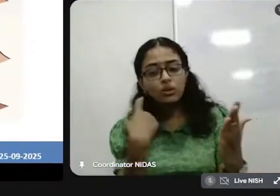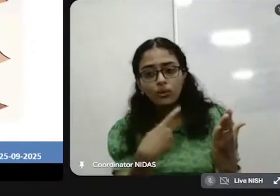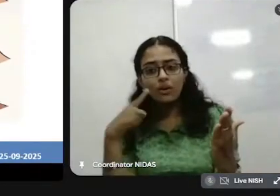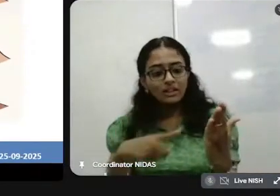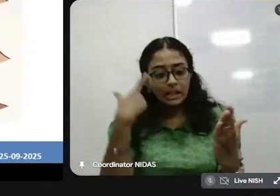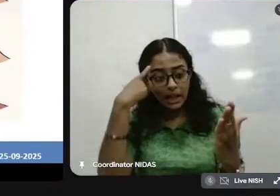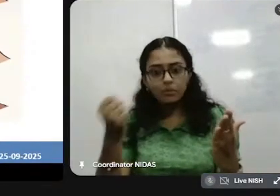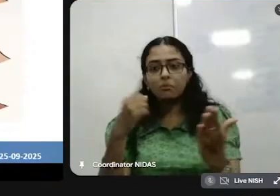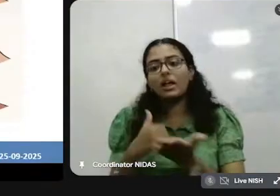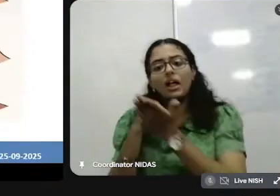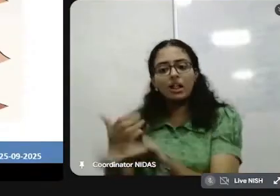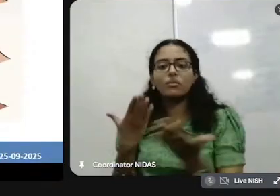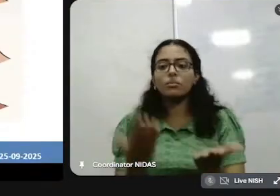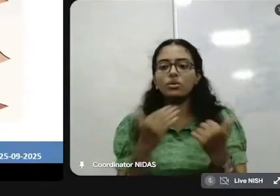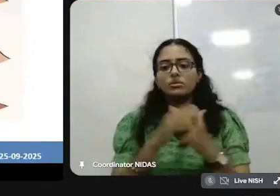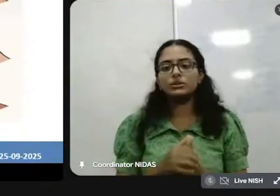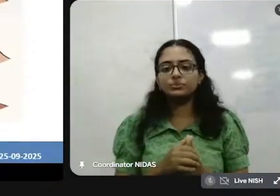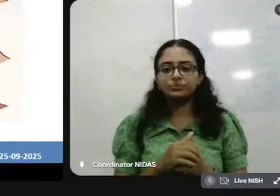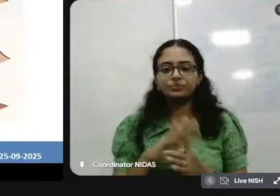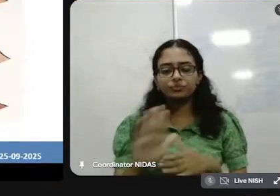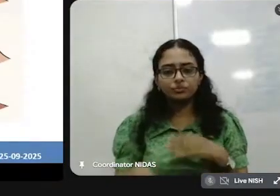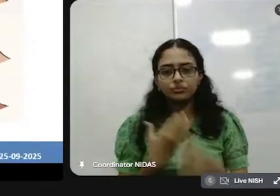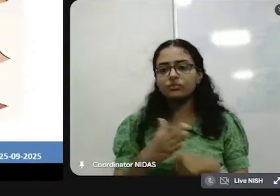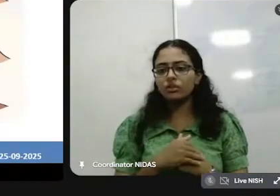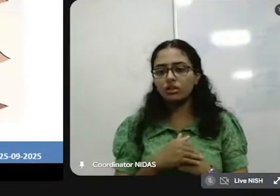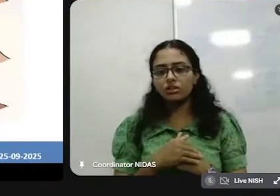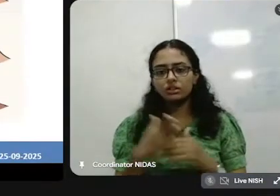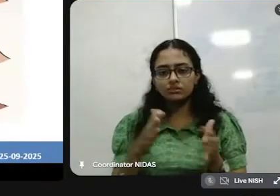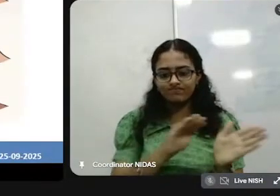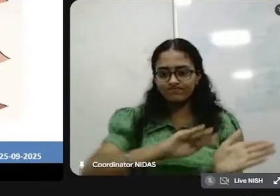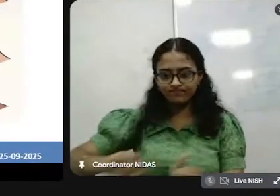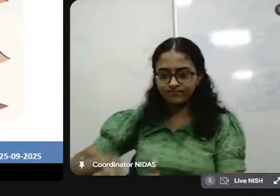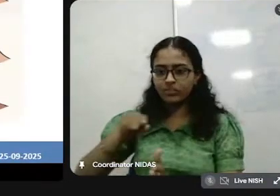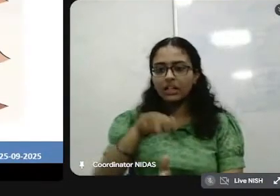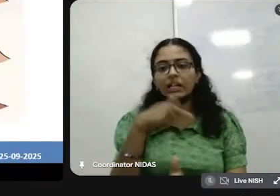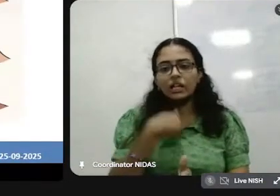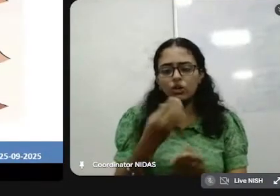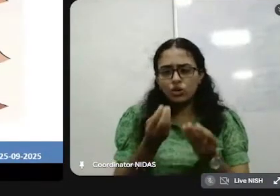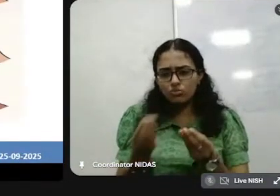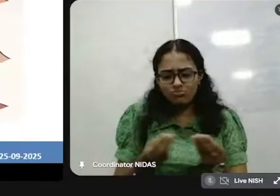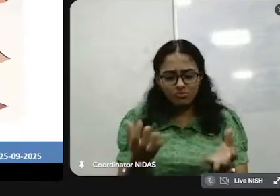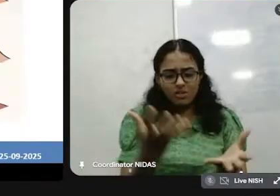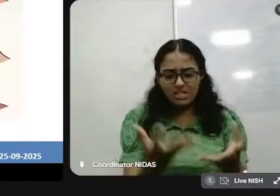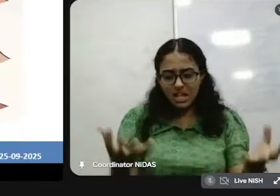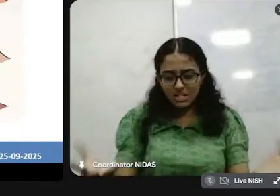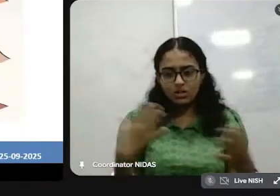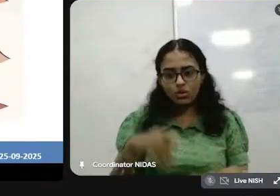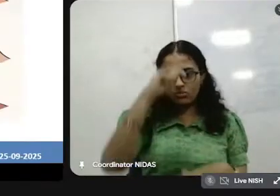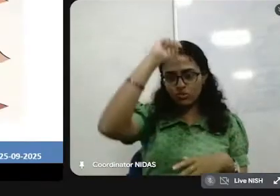പറ്റും. പിന്നെ നമുക്ക് ചെയ്യാൻ പറ്റുന്നത് കുറച്ച് സാധനങ്ങൾ നമ്മൾ വെക്കുക. ഉദാഹരണത്തിന് ഒരു തൊപ്പി,